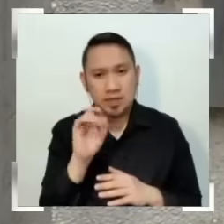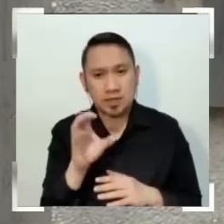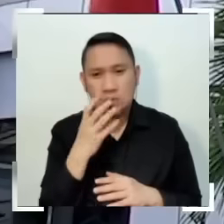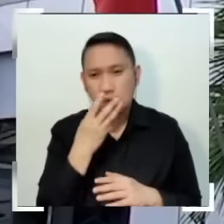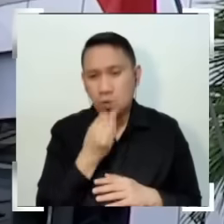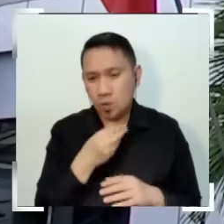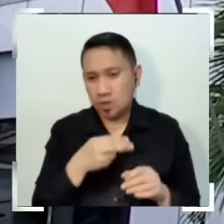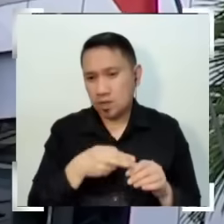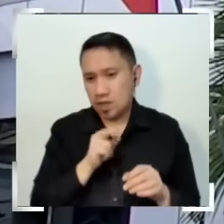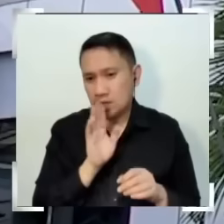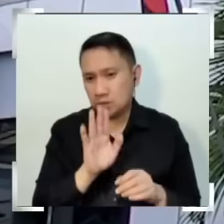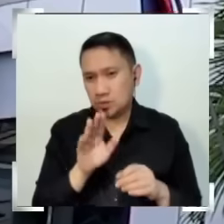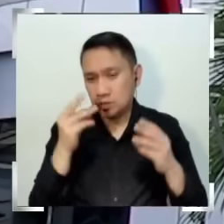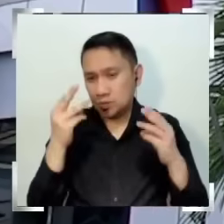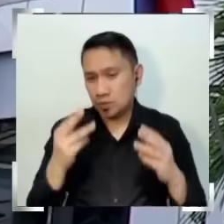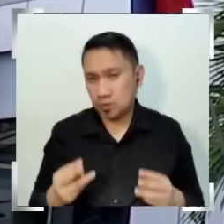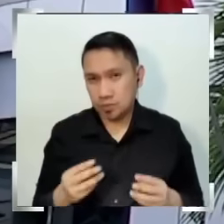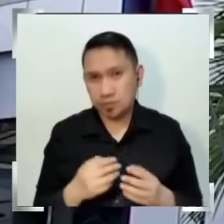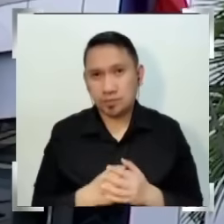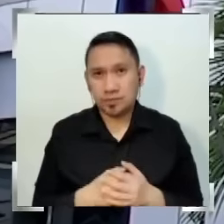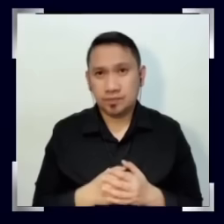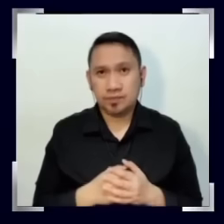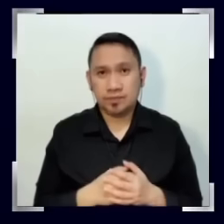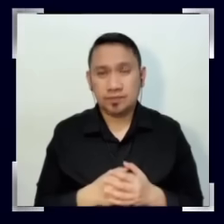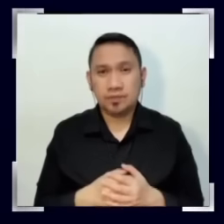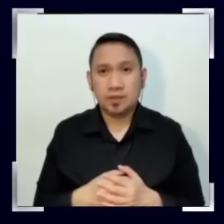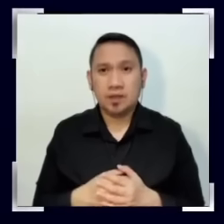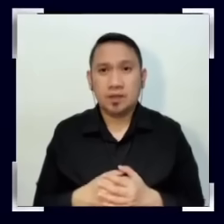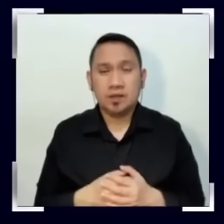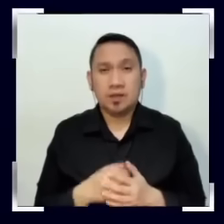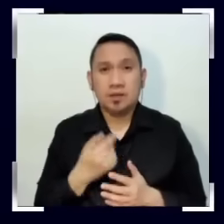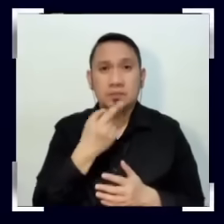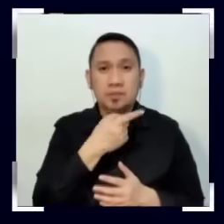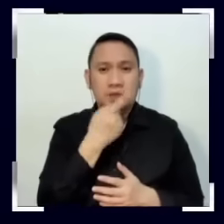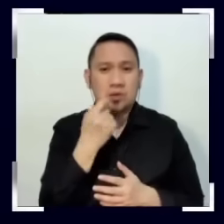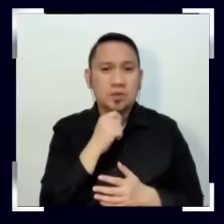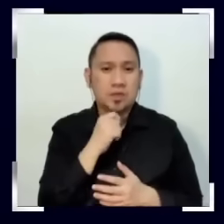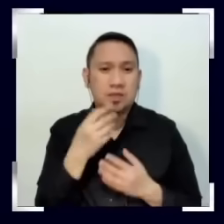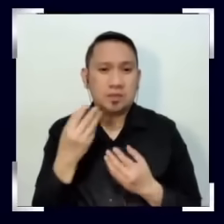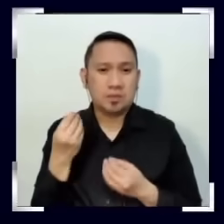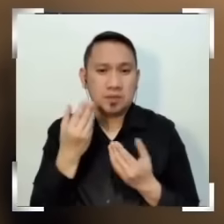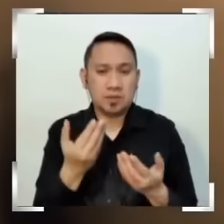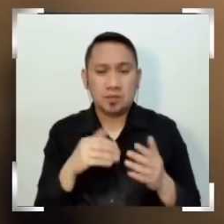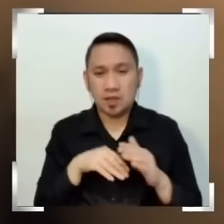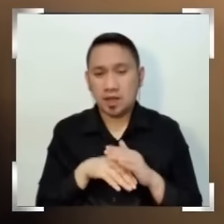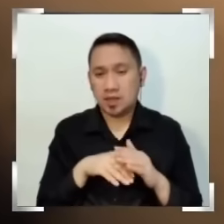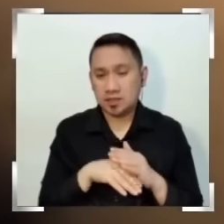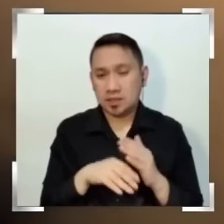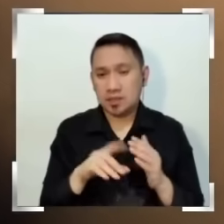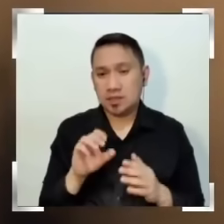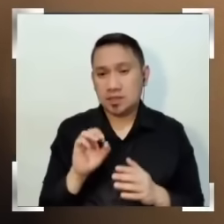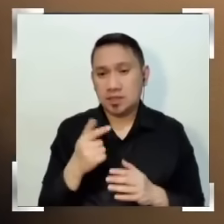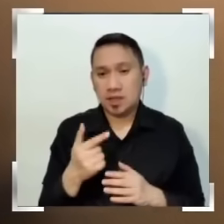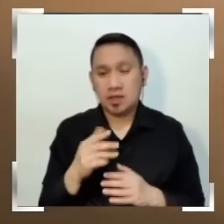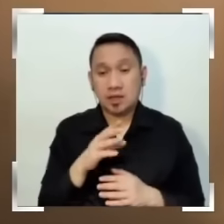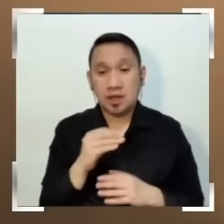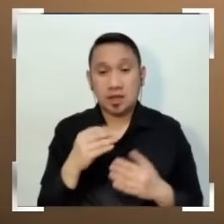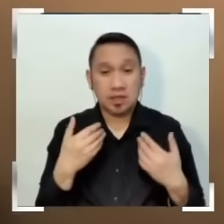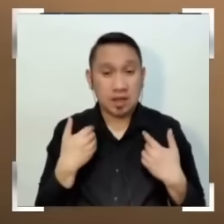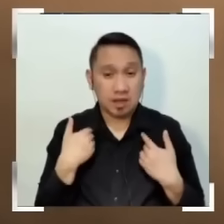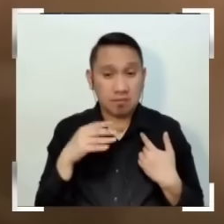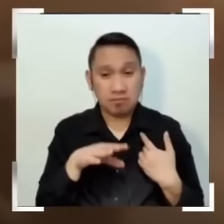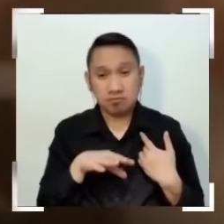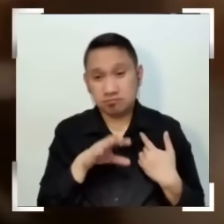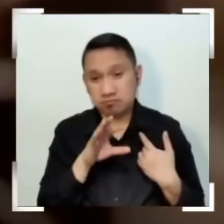website ng PNP Forensic Group dahil hindi raw nagbibigay ng access log ng PNP. Meron daw mga nakompromisong data